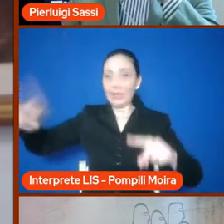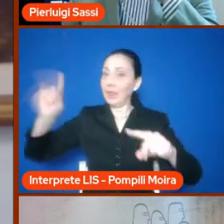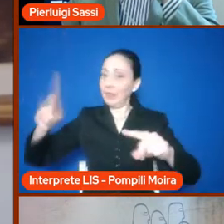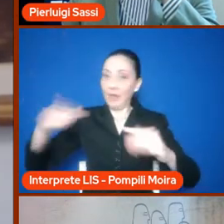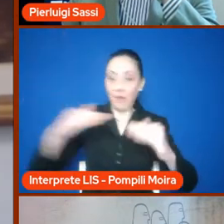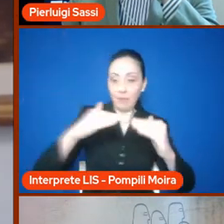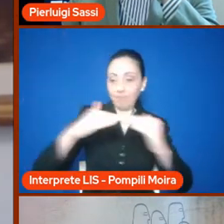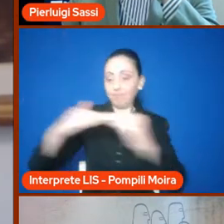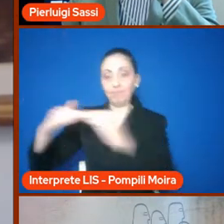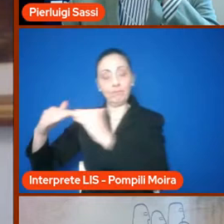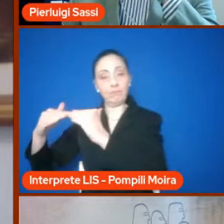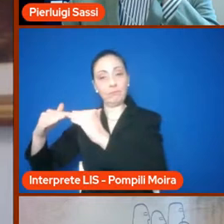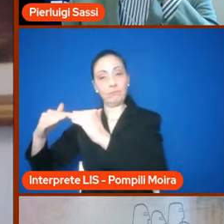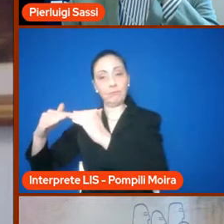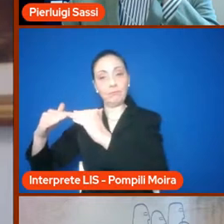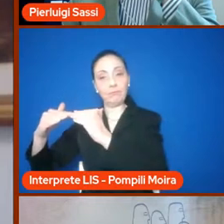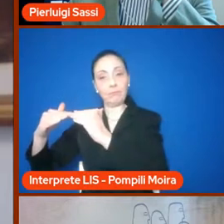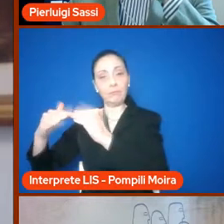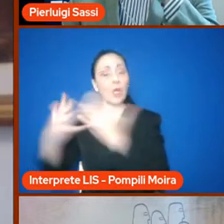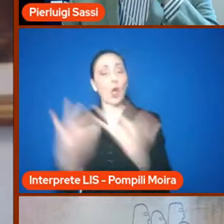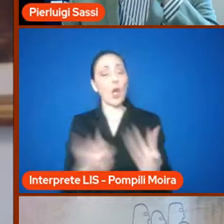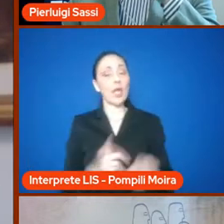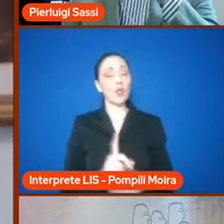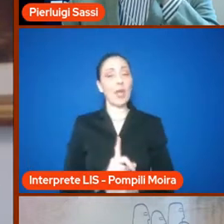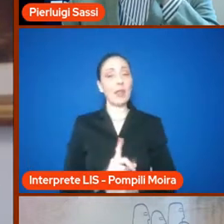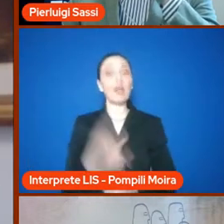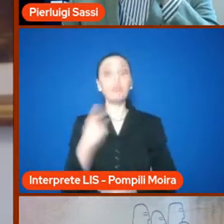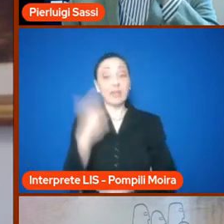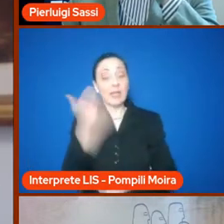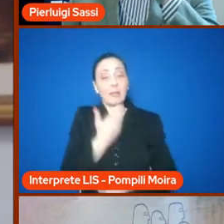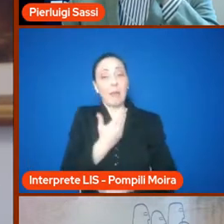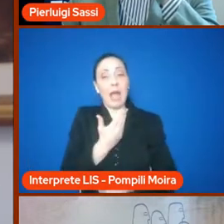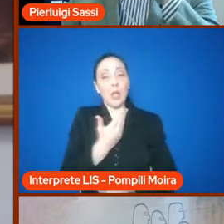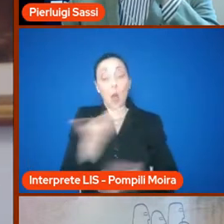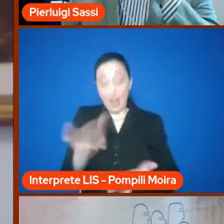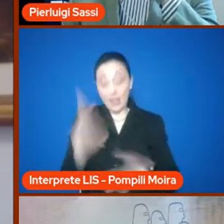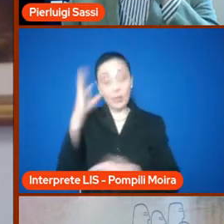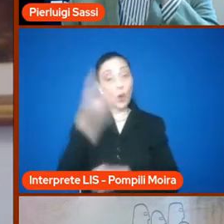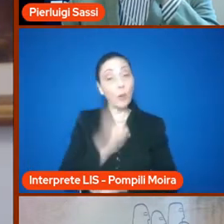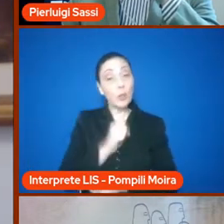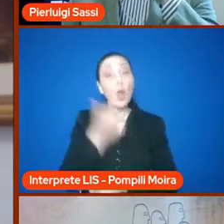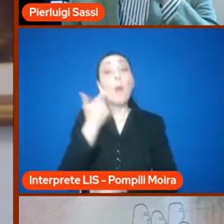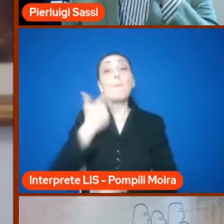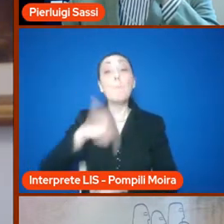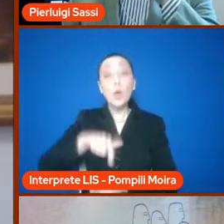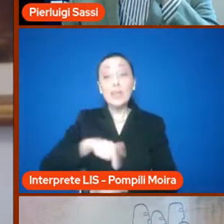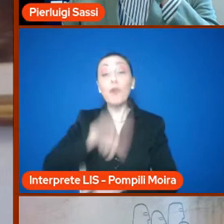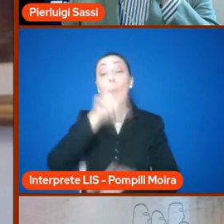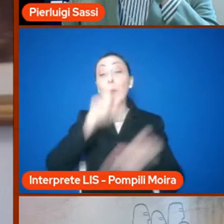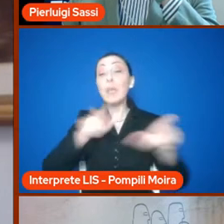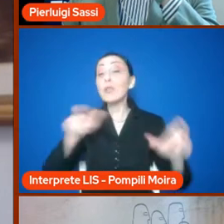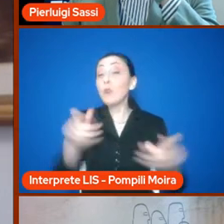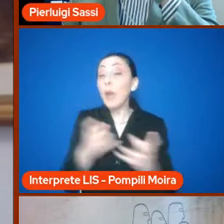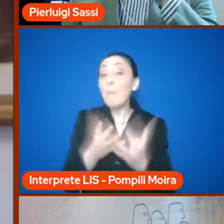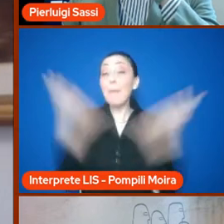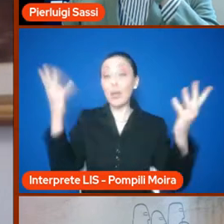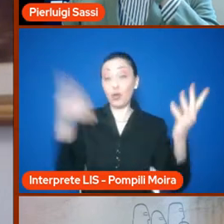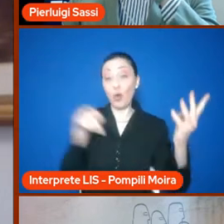cui adesso ci rendiamo conto, perché gran parte delle persone che sono state colpite durissimamente da questa